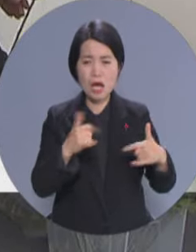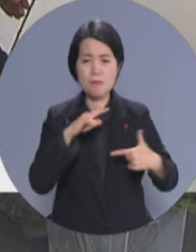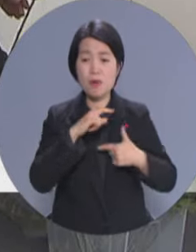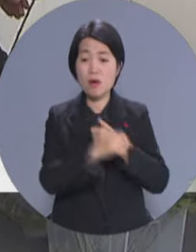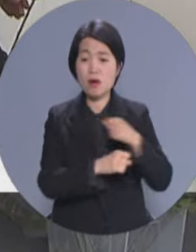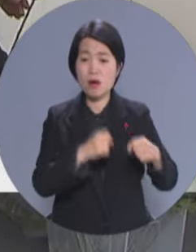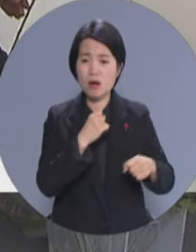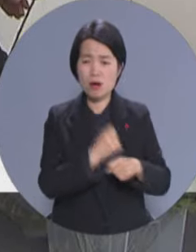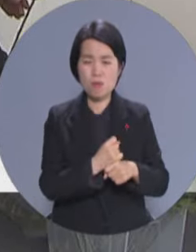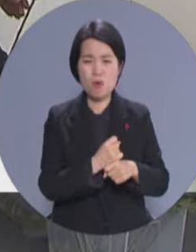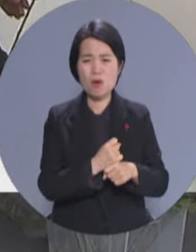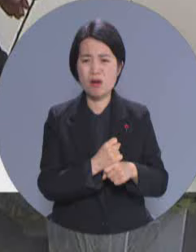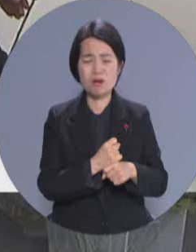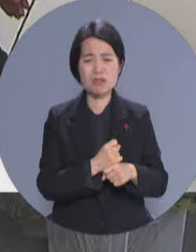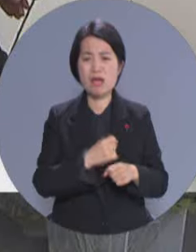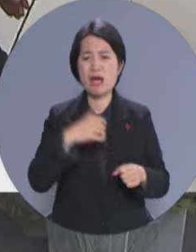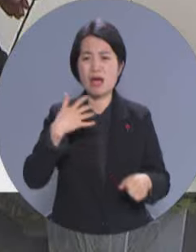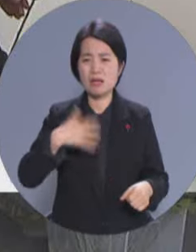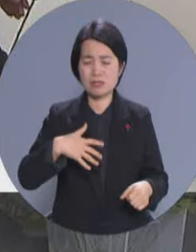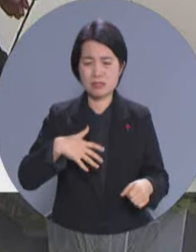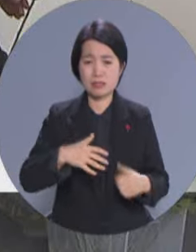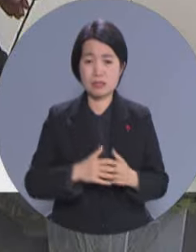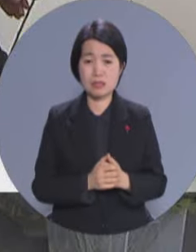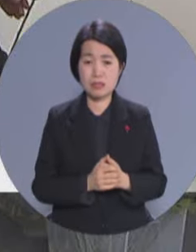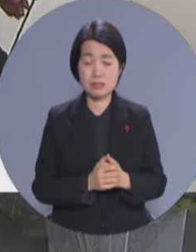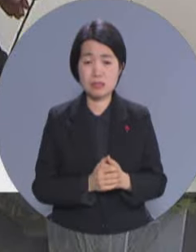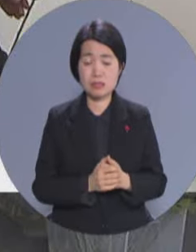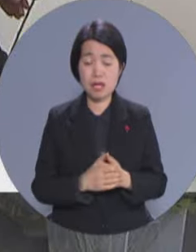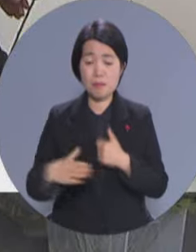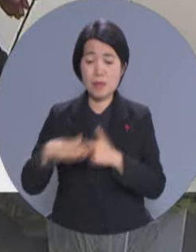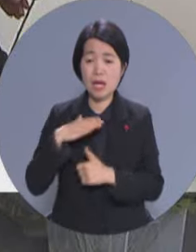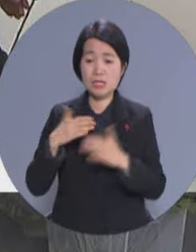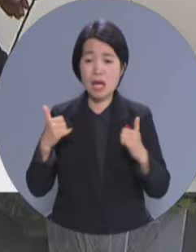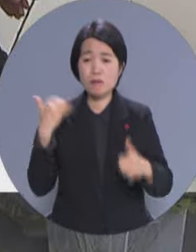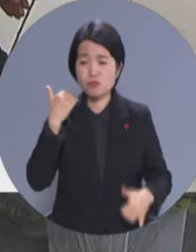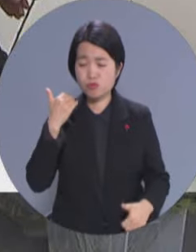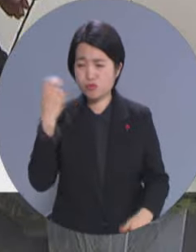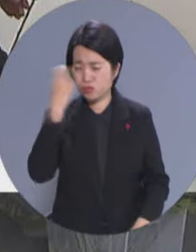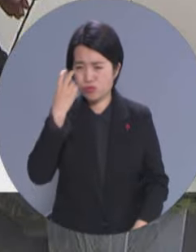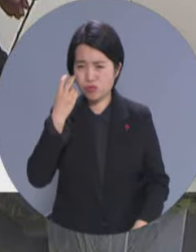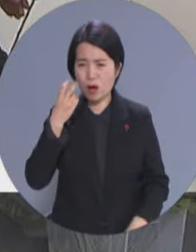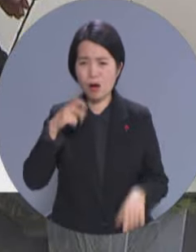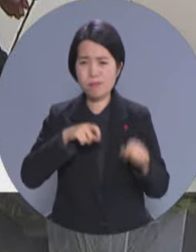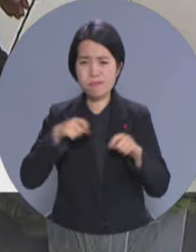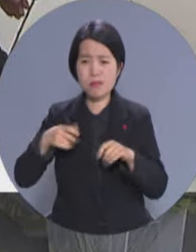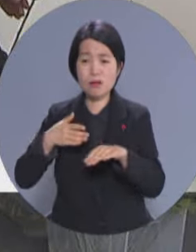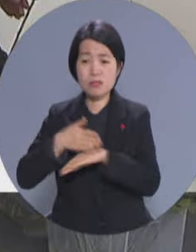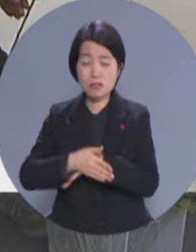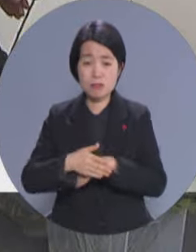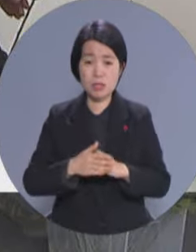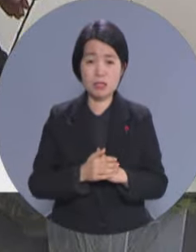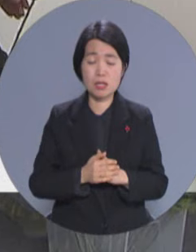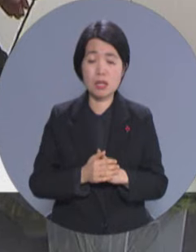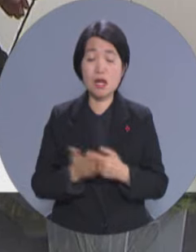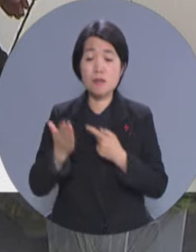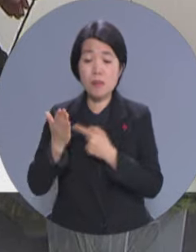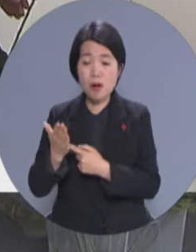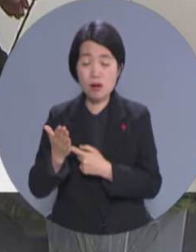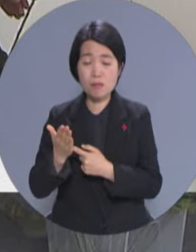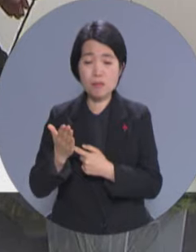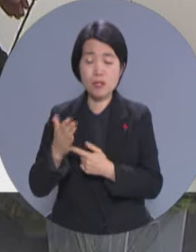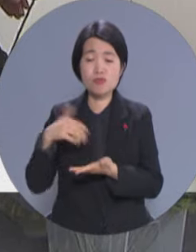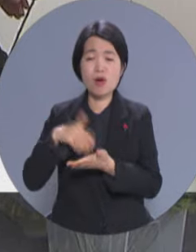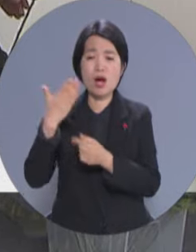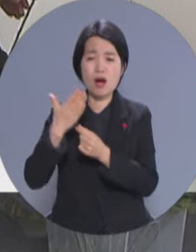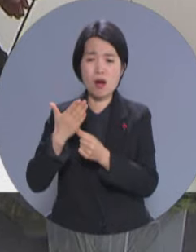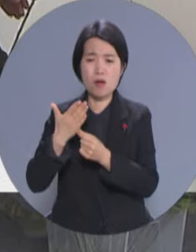보입니다. 피해자 심사는 속도를 내지 못하고 있고 올해 국회의 문턱을 넘지 못하고 폐기될 처지에 놓인 법안만